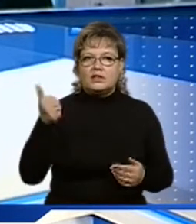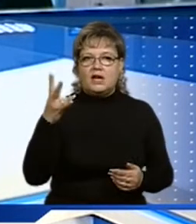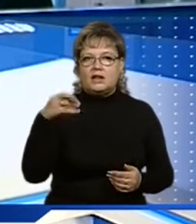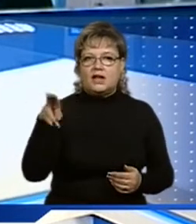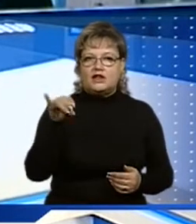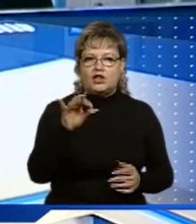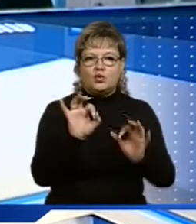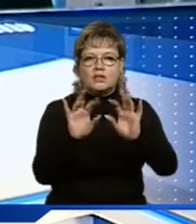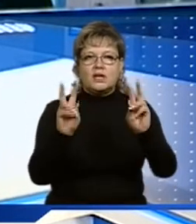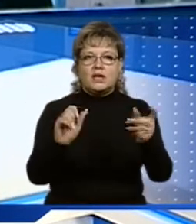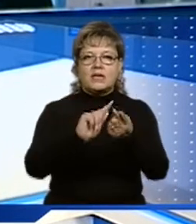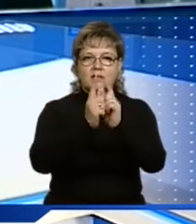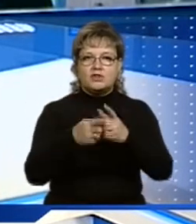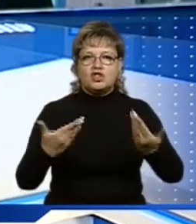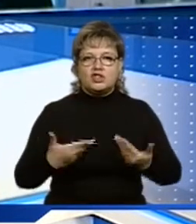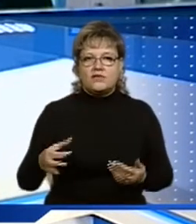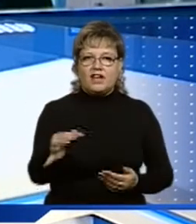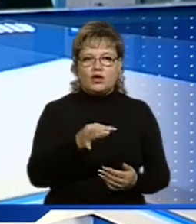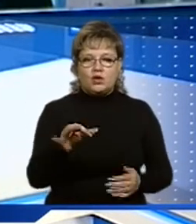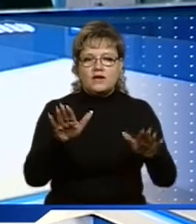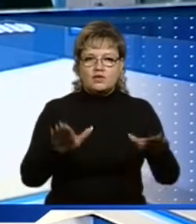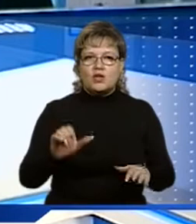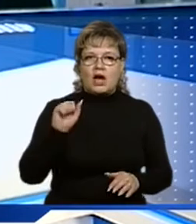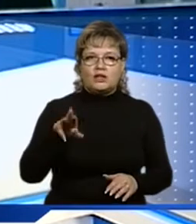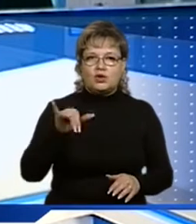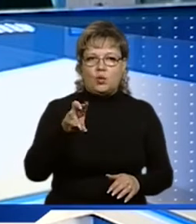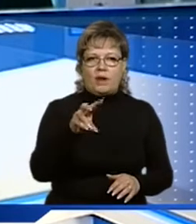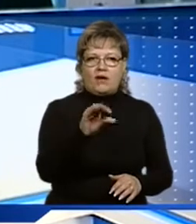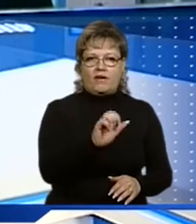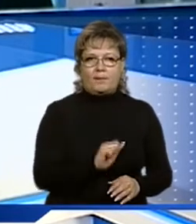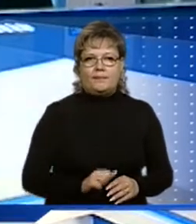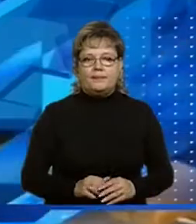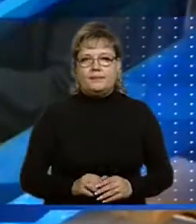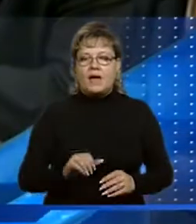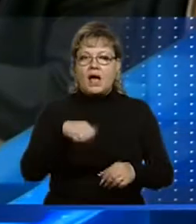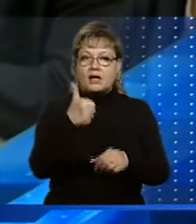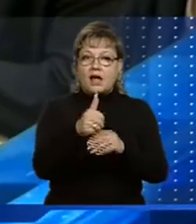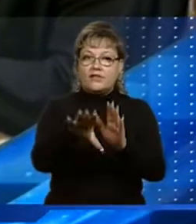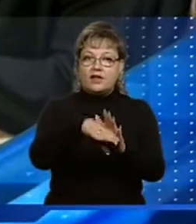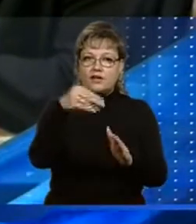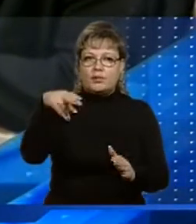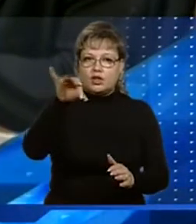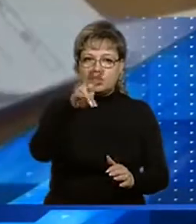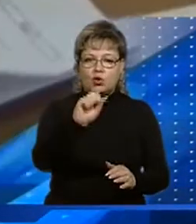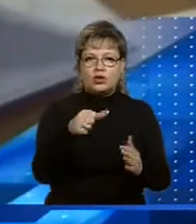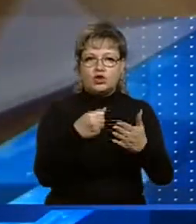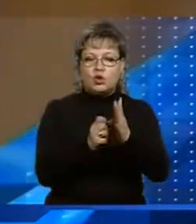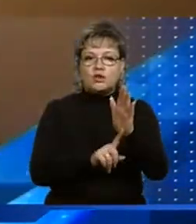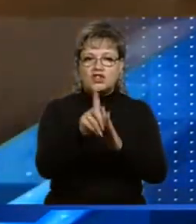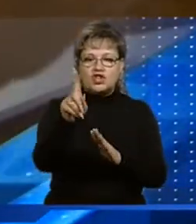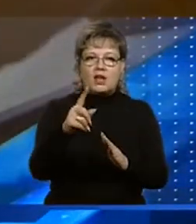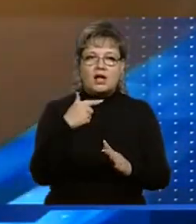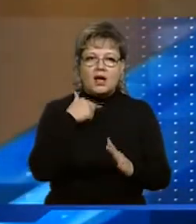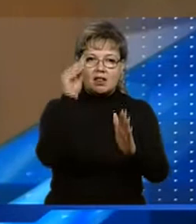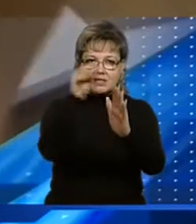Здравствуйте. Неделя на Дону расскажет, как изменилась жизнь в регионе. В студии Анна Туполева. Главный выбор Дона. До начала голосования